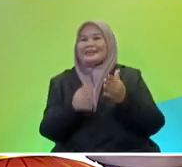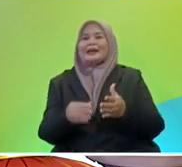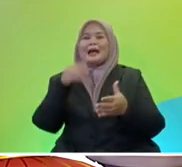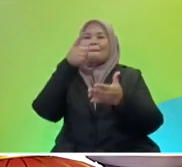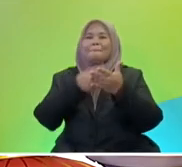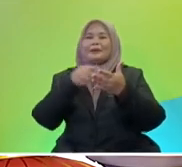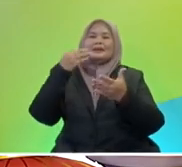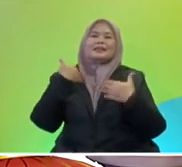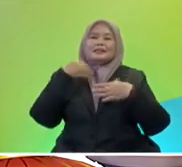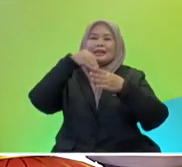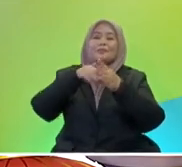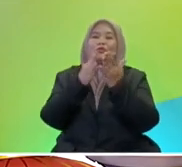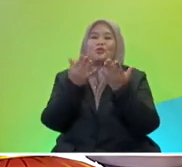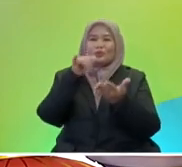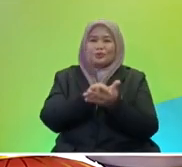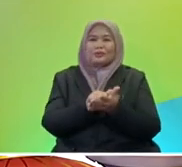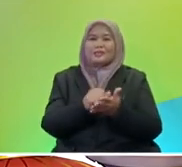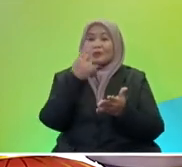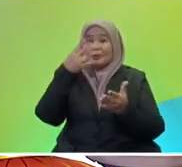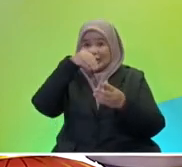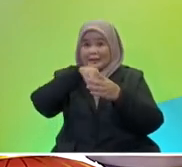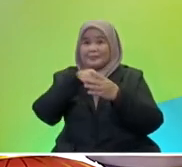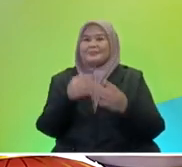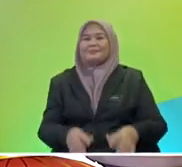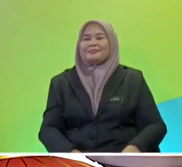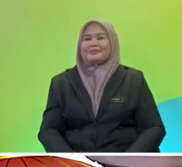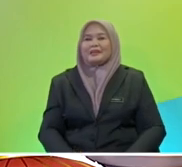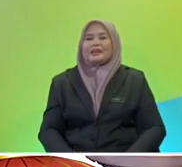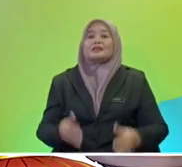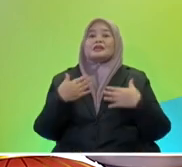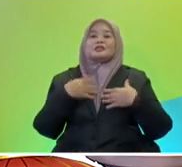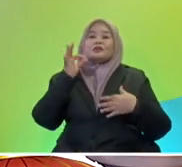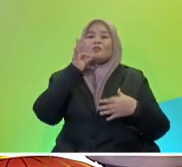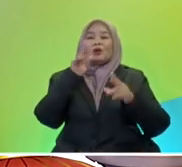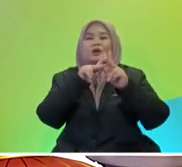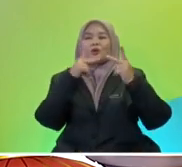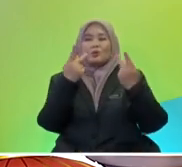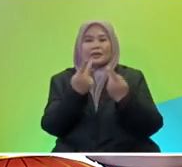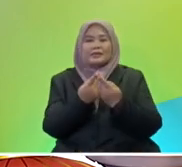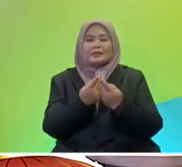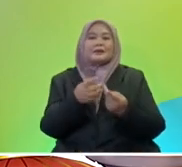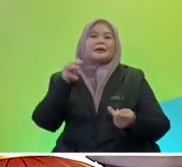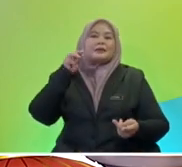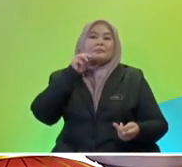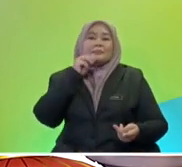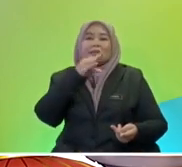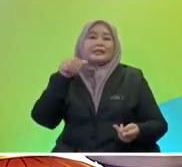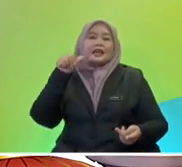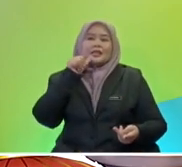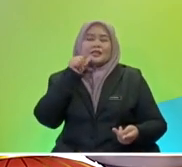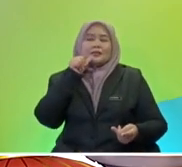bagian dalam hatiku tengok sebuah keluarga Mimi dan juga Anis